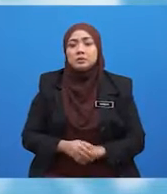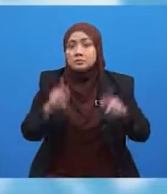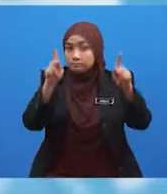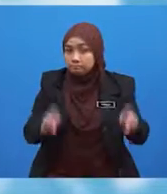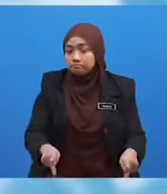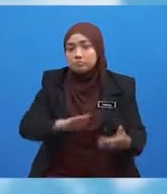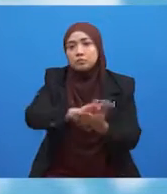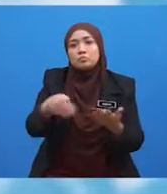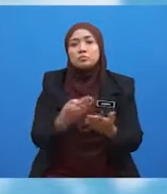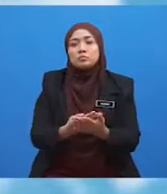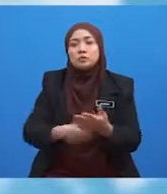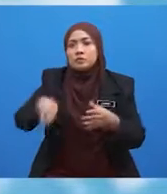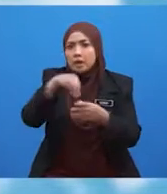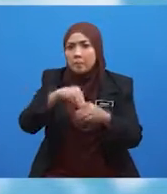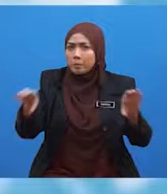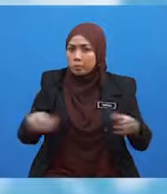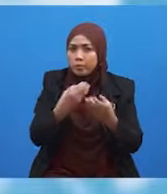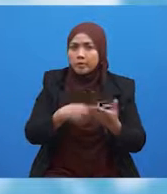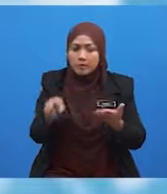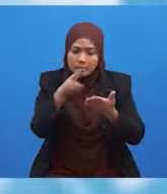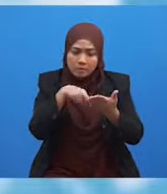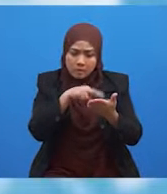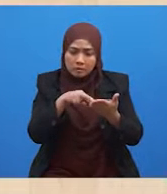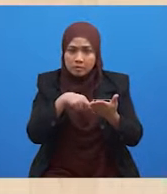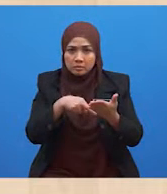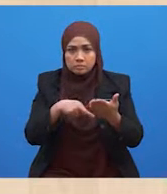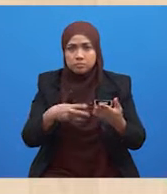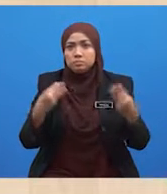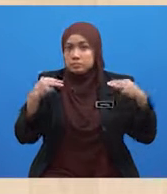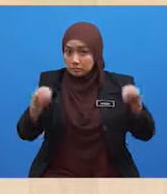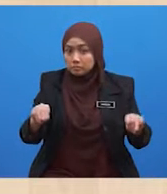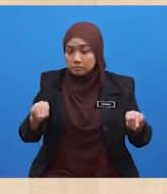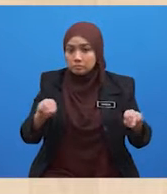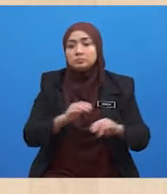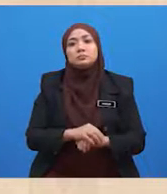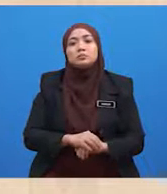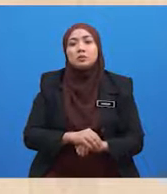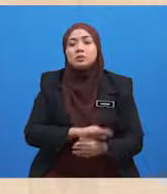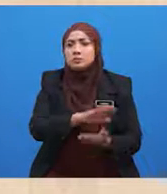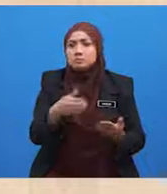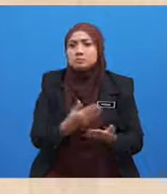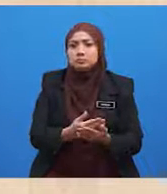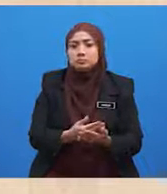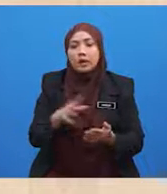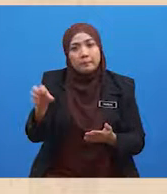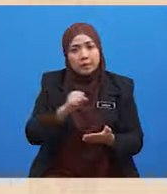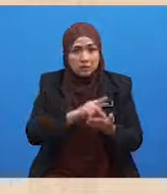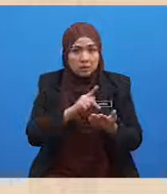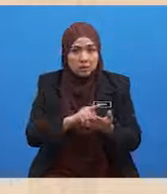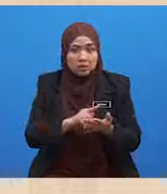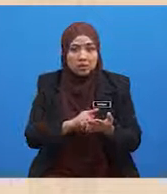setia dalam membuat ramalan pemasaran pemasar haruslah mengambil kira faktor-faktor